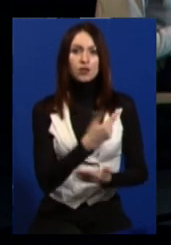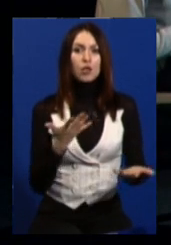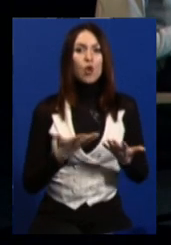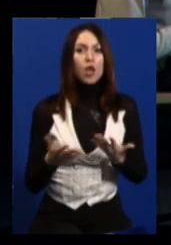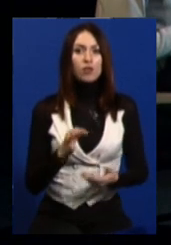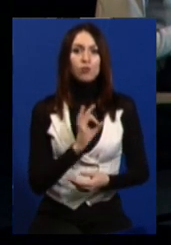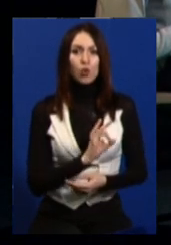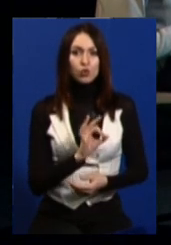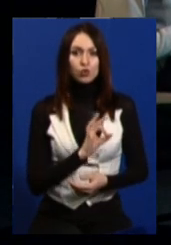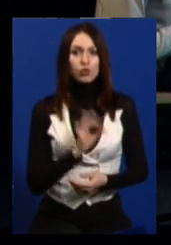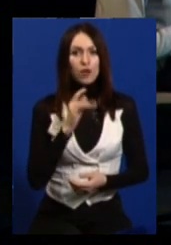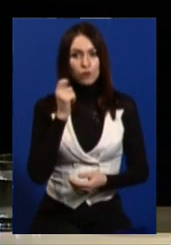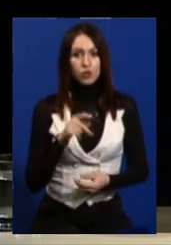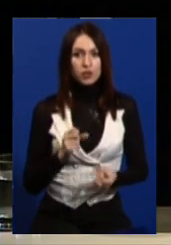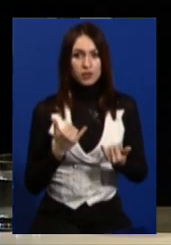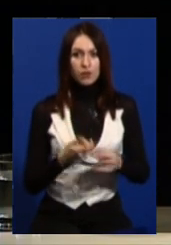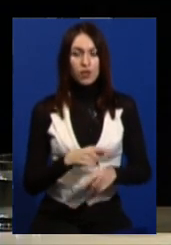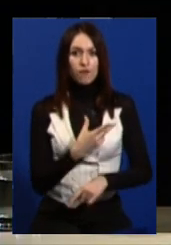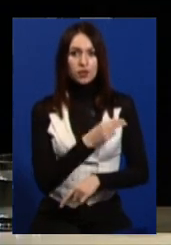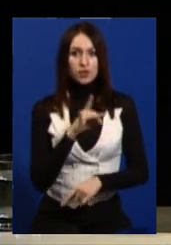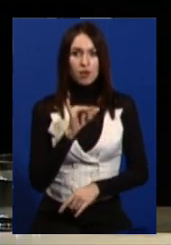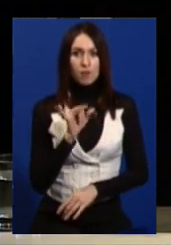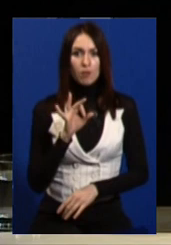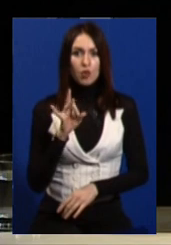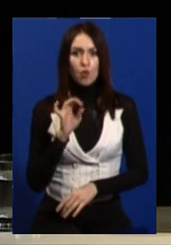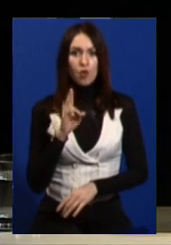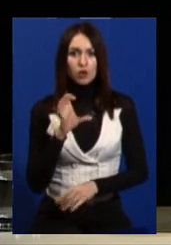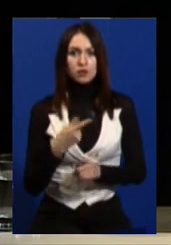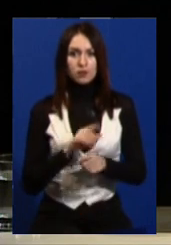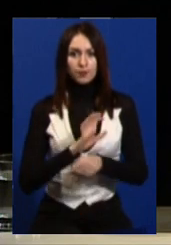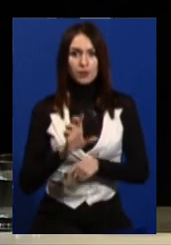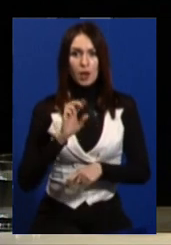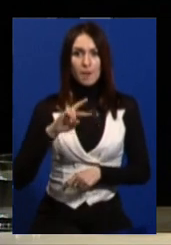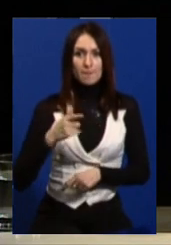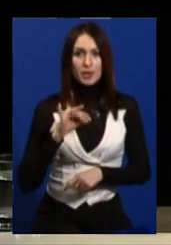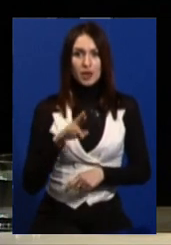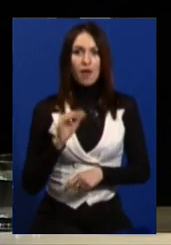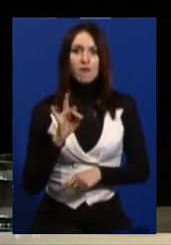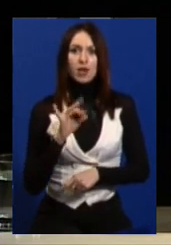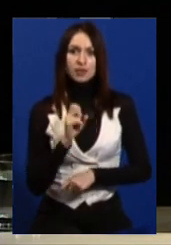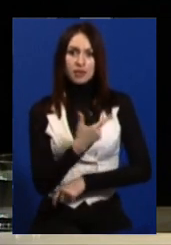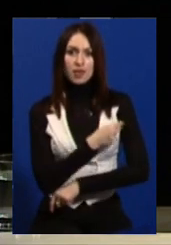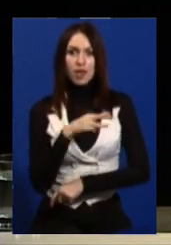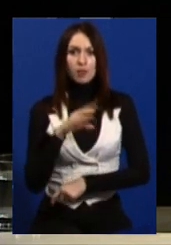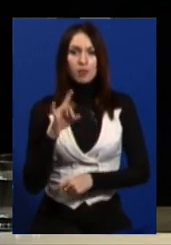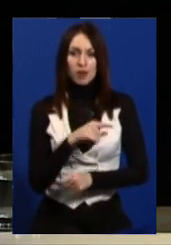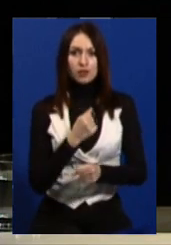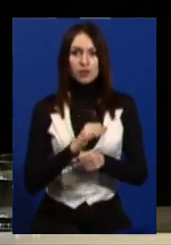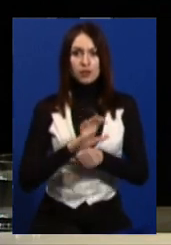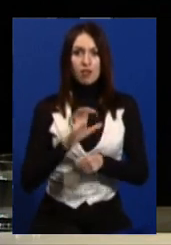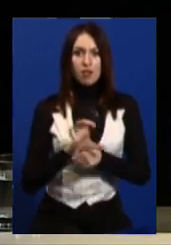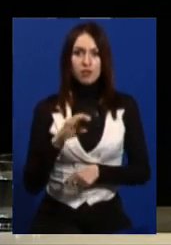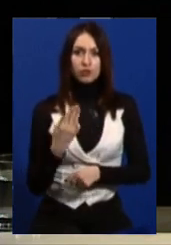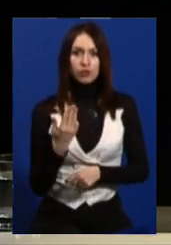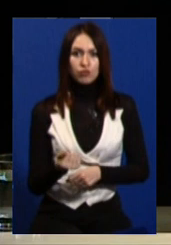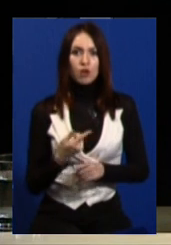используется в Украине на сегодня, это вакцина Приорикс, ее производит Бельгия, и вакцина ММР, ее производит США. Да,